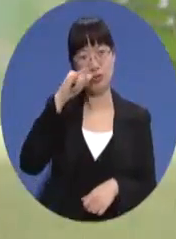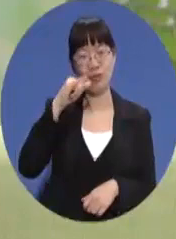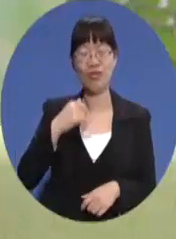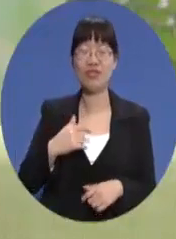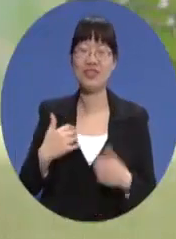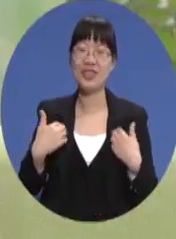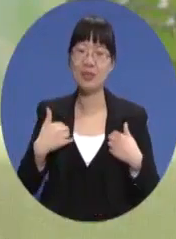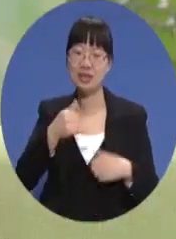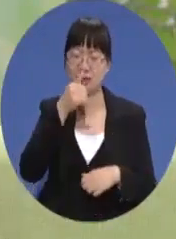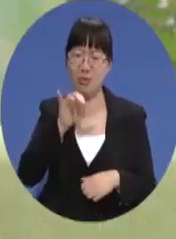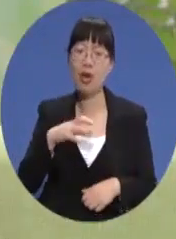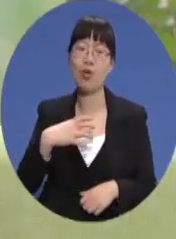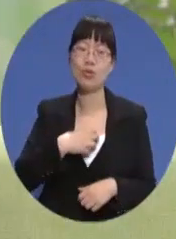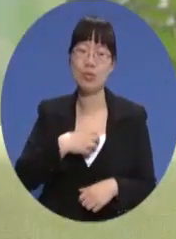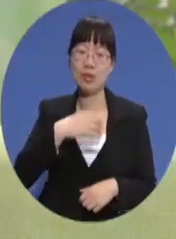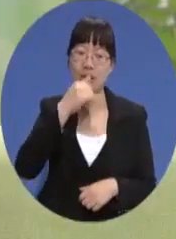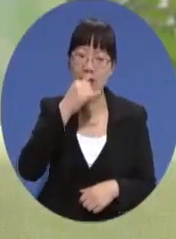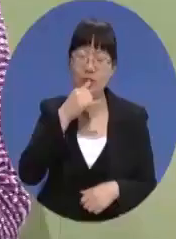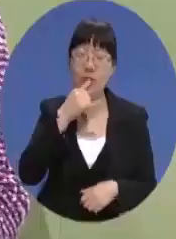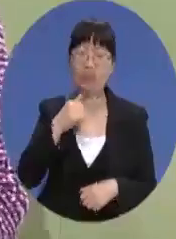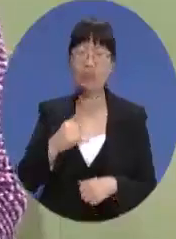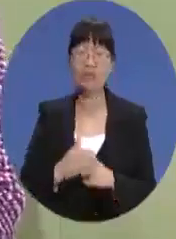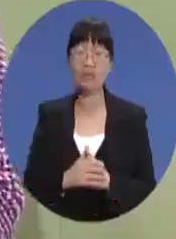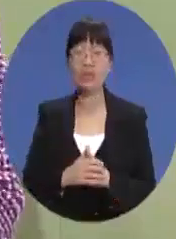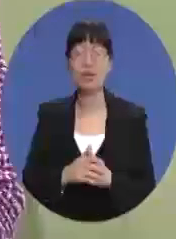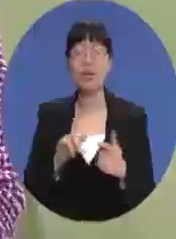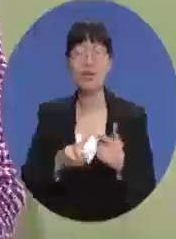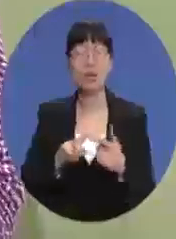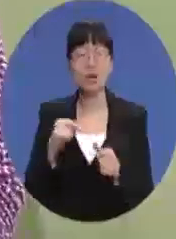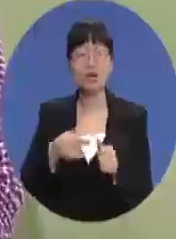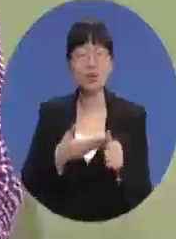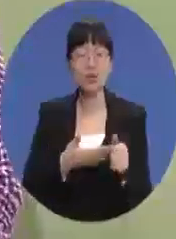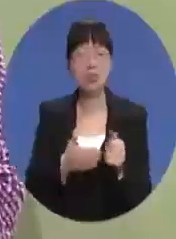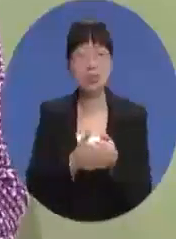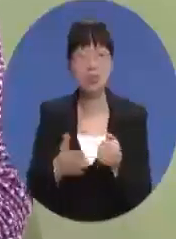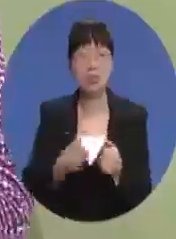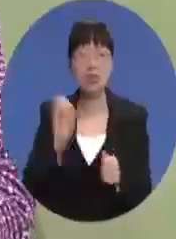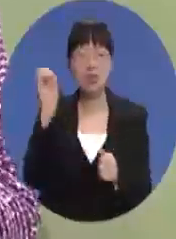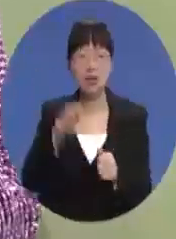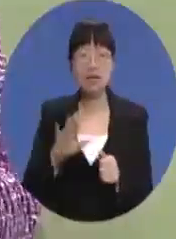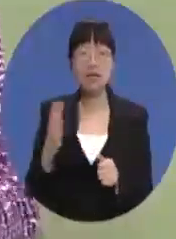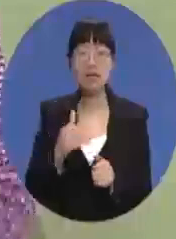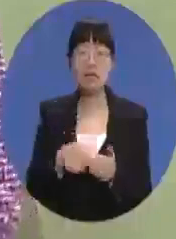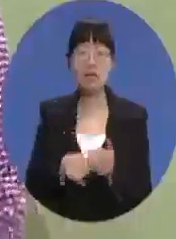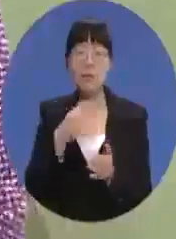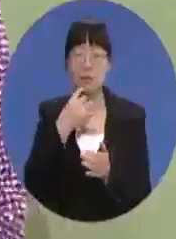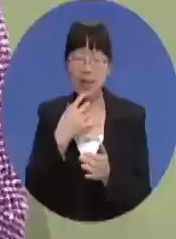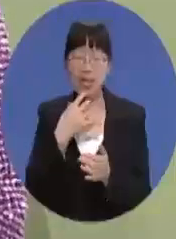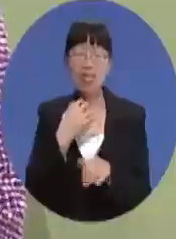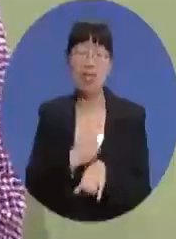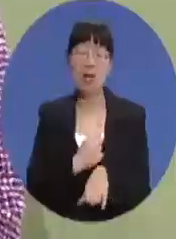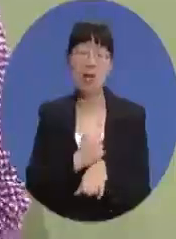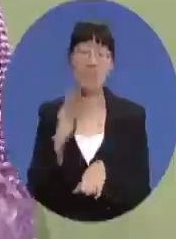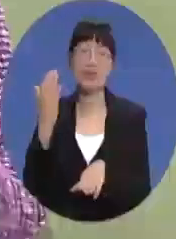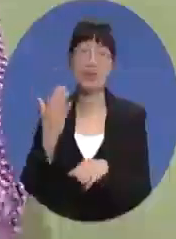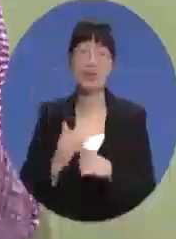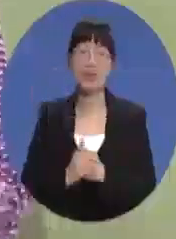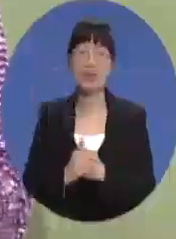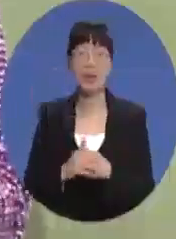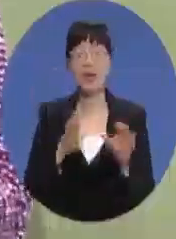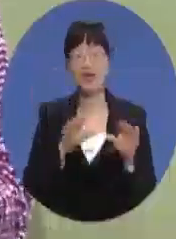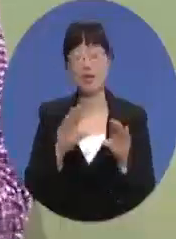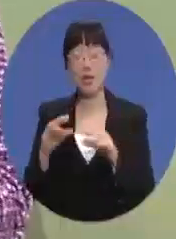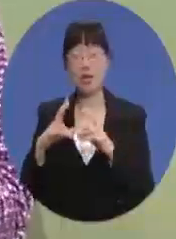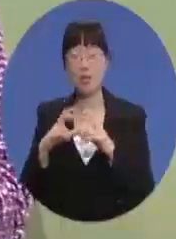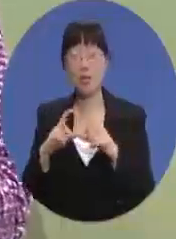근데 사실은 위험할 수도 있고, 네. 아이한테 이제 이런 것들을 가르쳐야 되기 때문에, 던져도 되는 물건만 두셔야 돼요. 이렇게